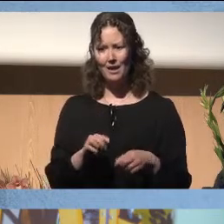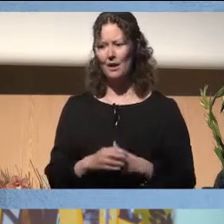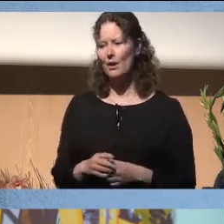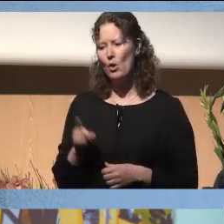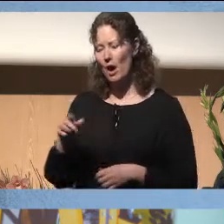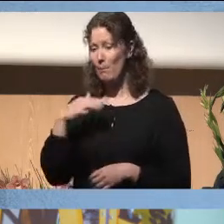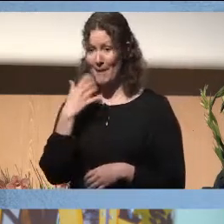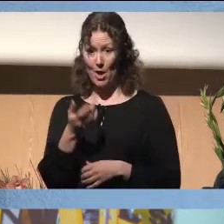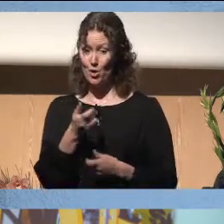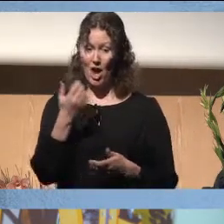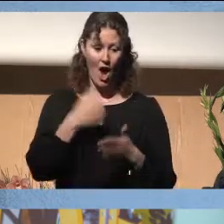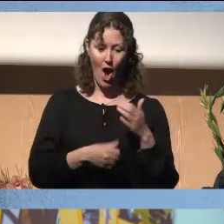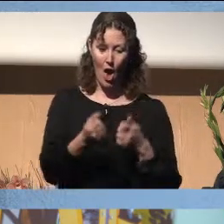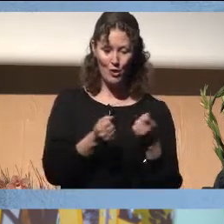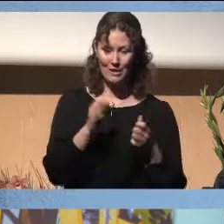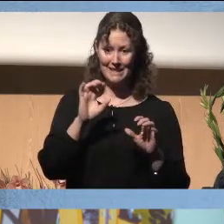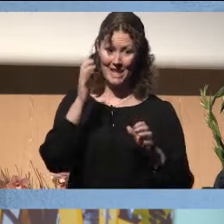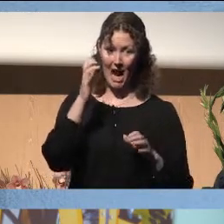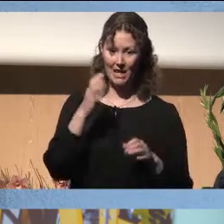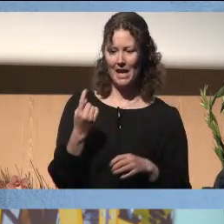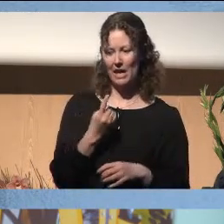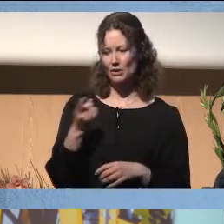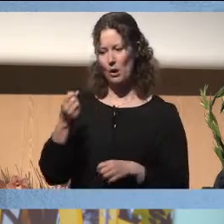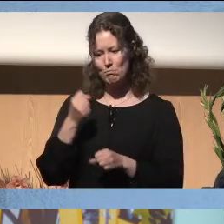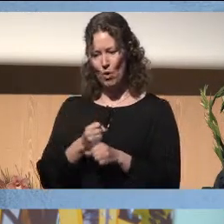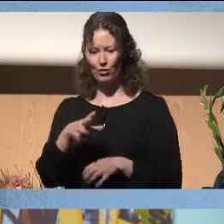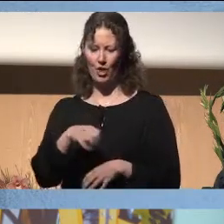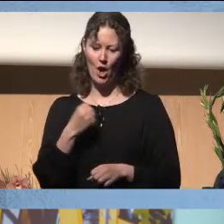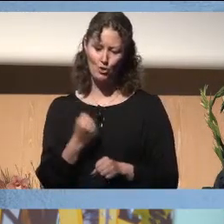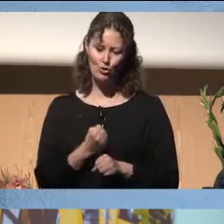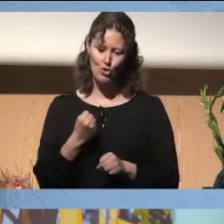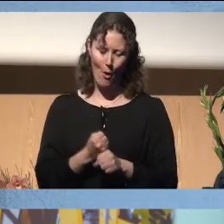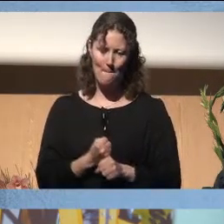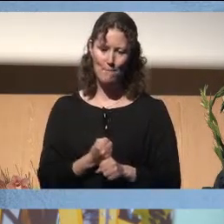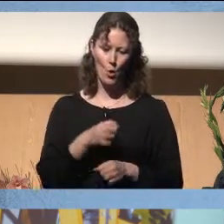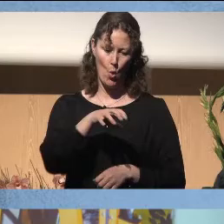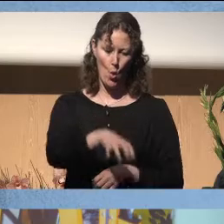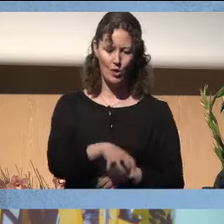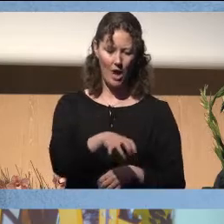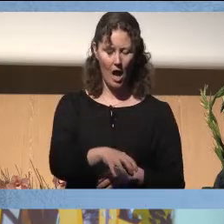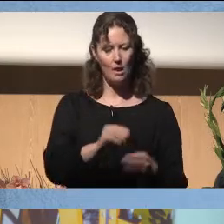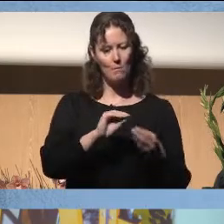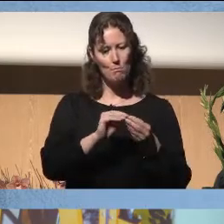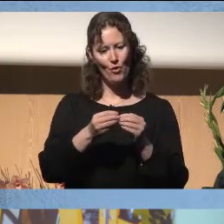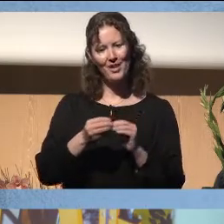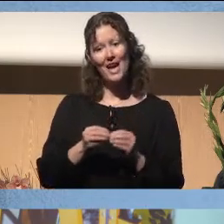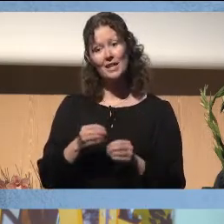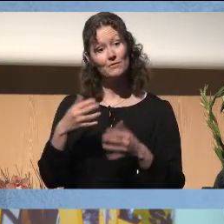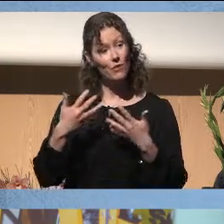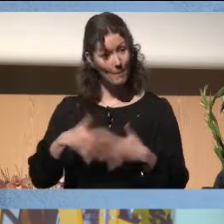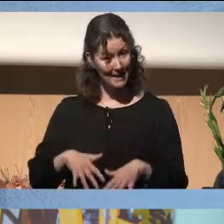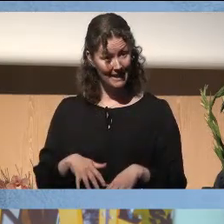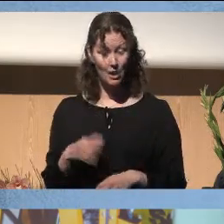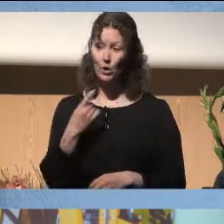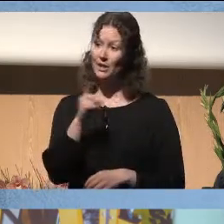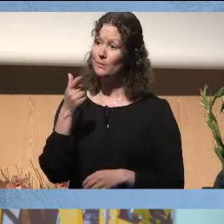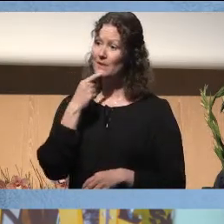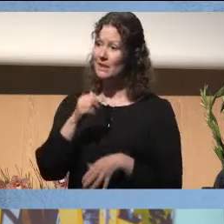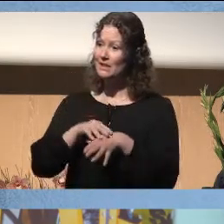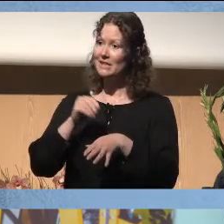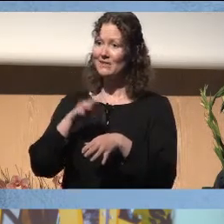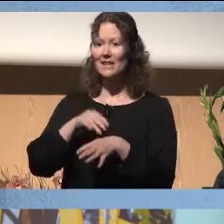inte hårdrockstjärna, utan han var tvungen att ta ett jobb på den lokala monteringsfabriken. Och ni som känner till